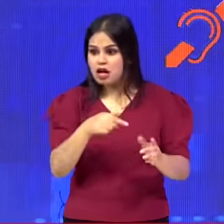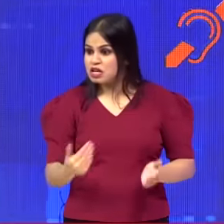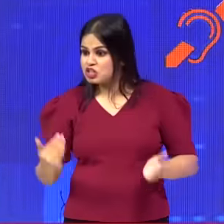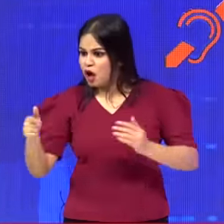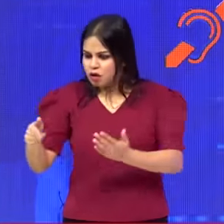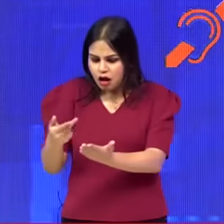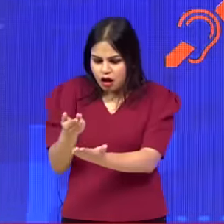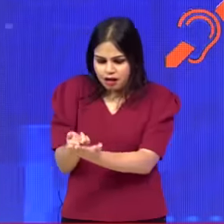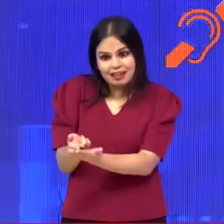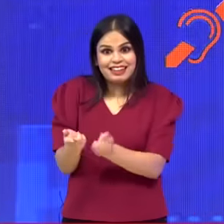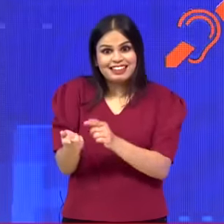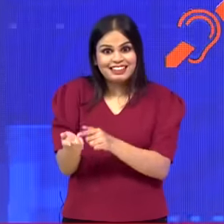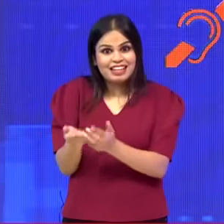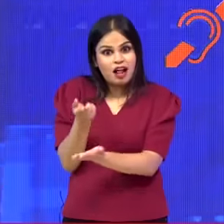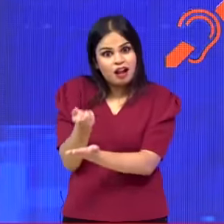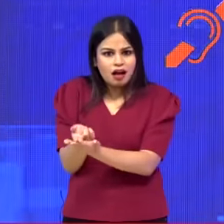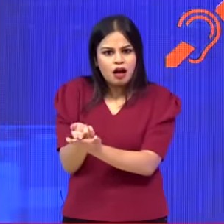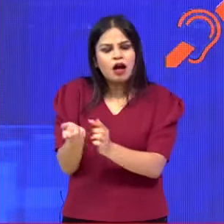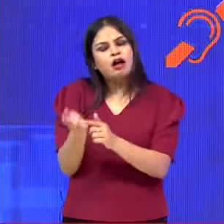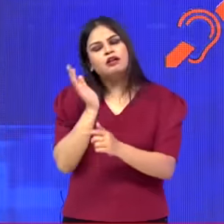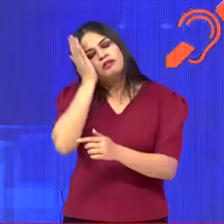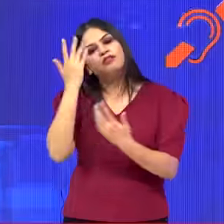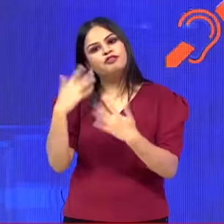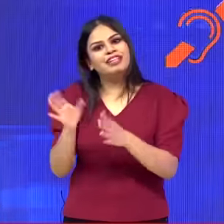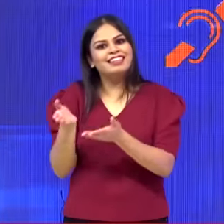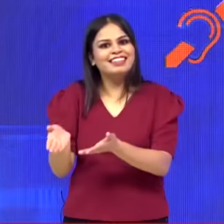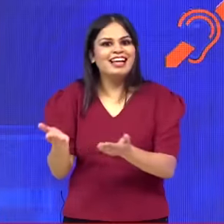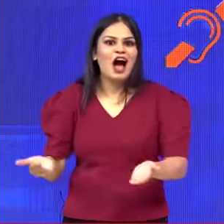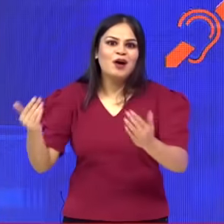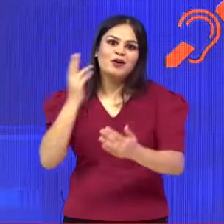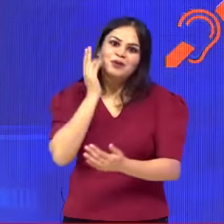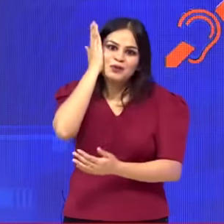जो वो लेटा, शाहरुख सो गया।